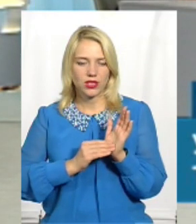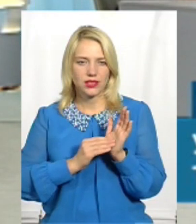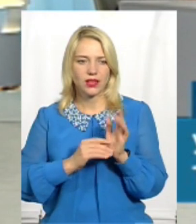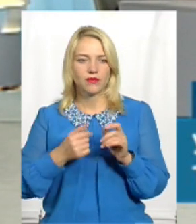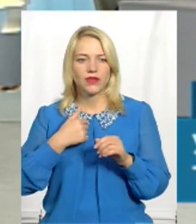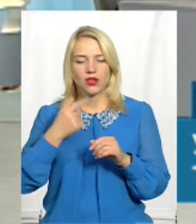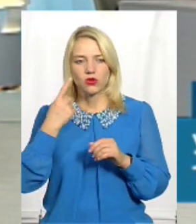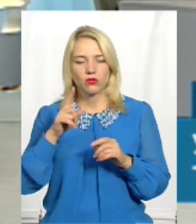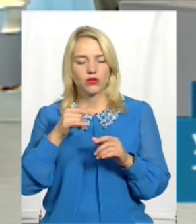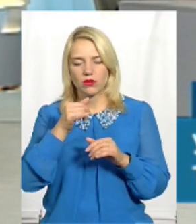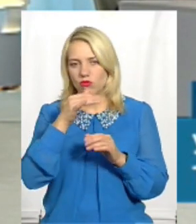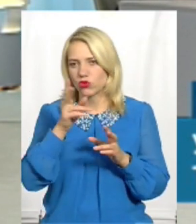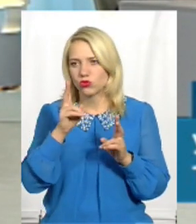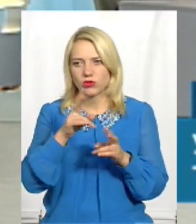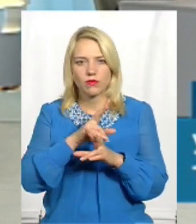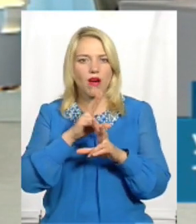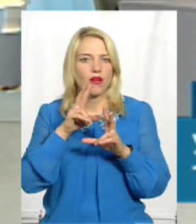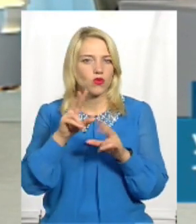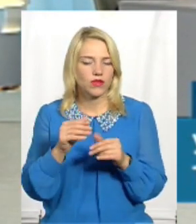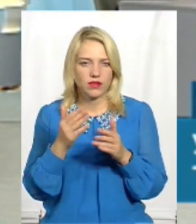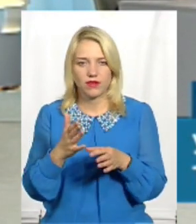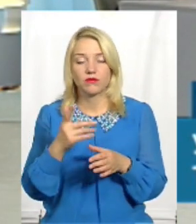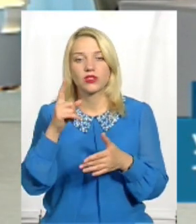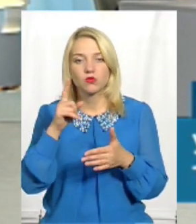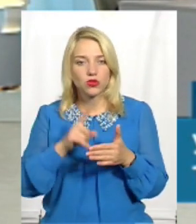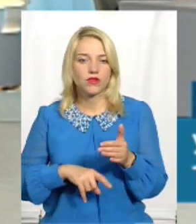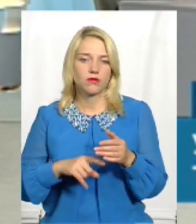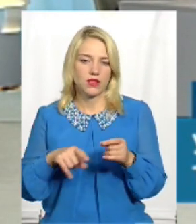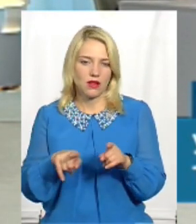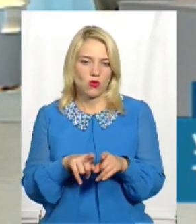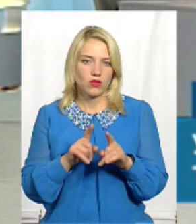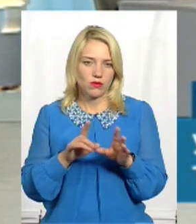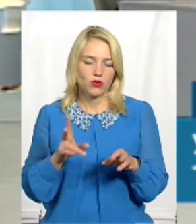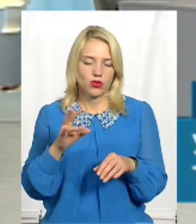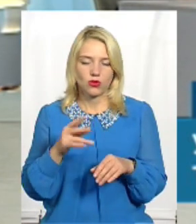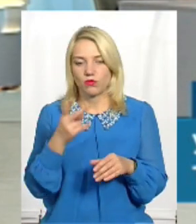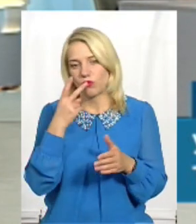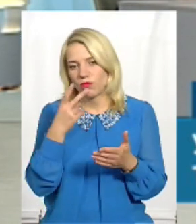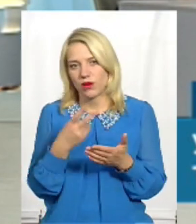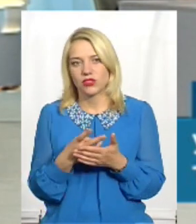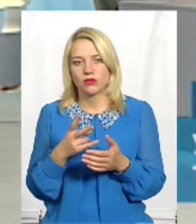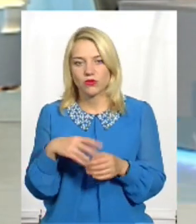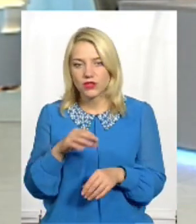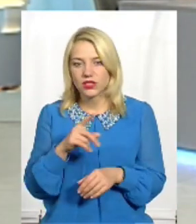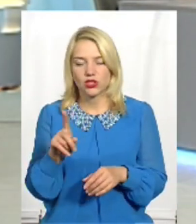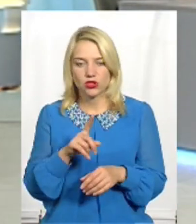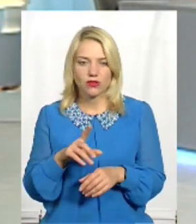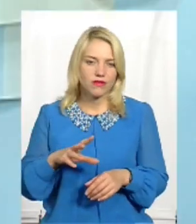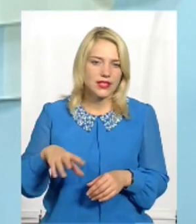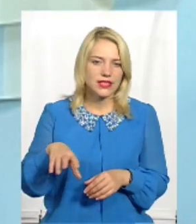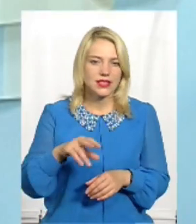вам може це хтось прогарантувати? Сподіваємося, що, звичайно, такого не буде. Але все одно, якби ми побачили всі, що проблема є,